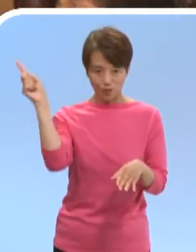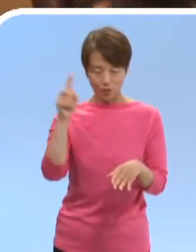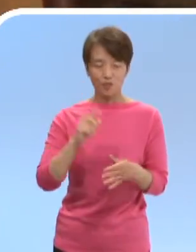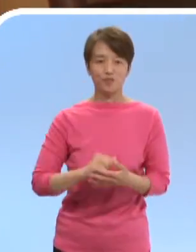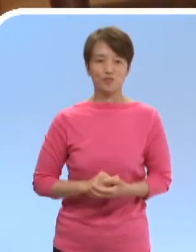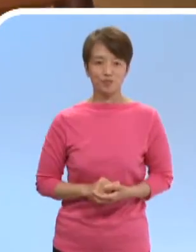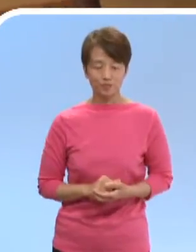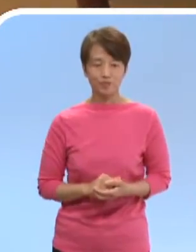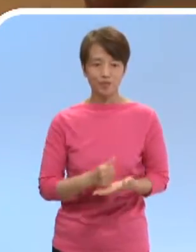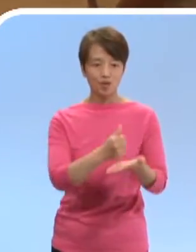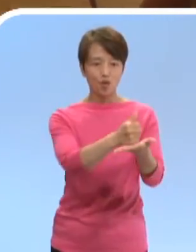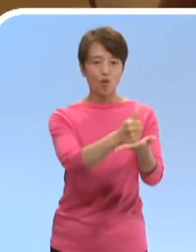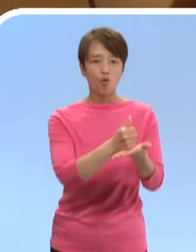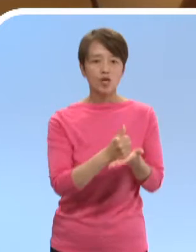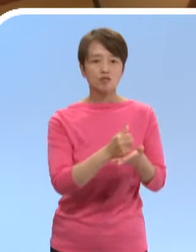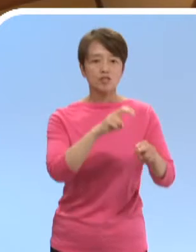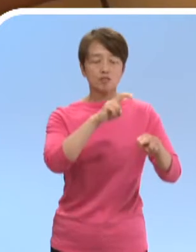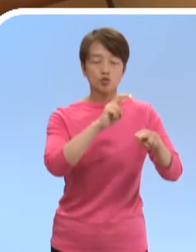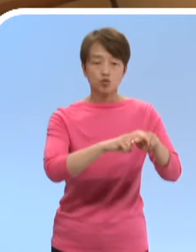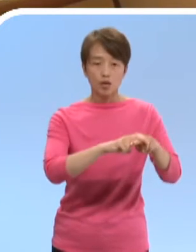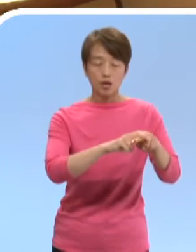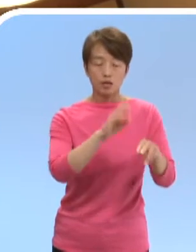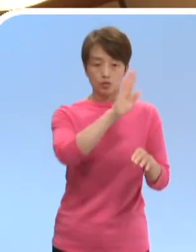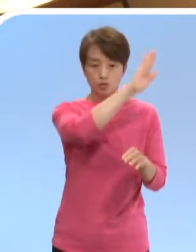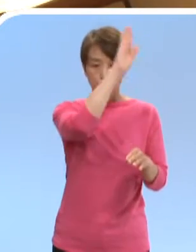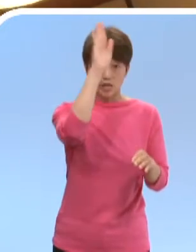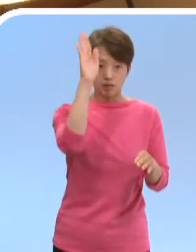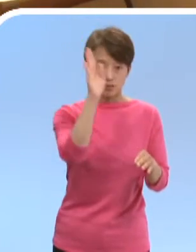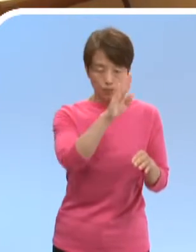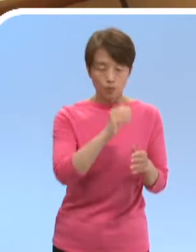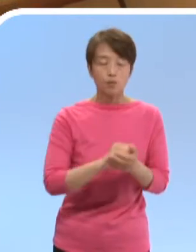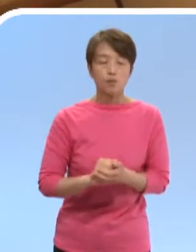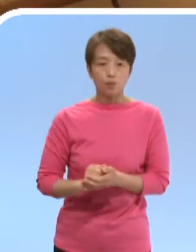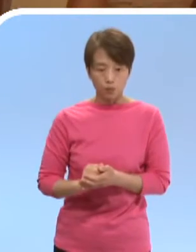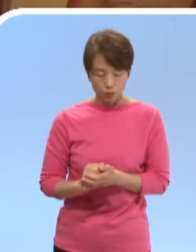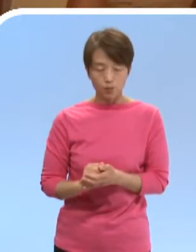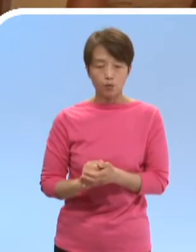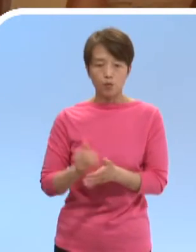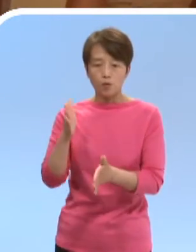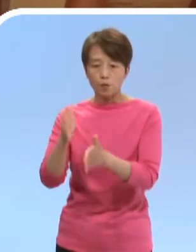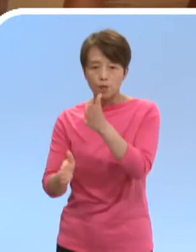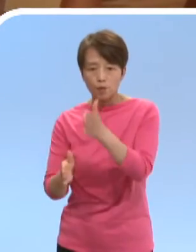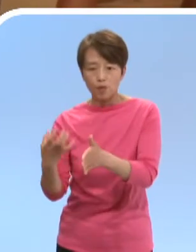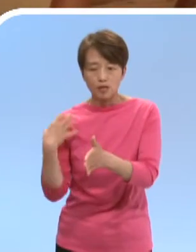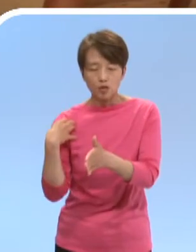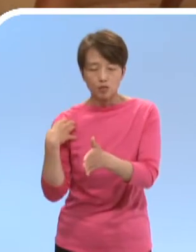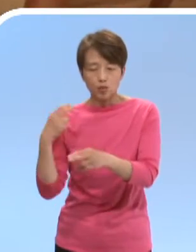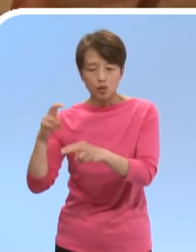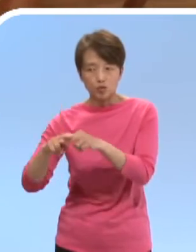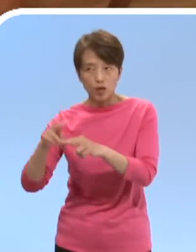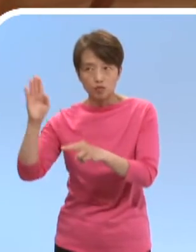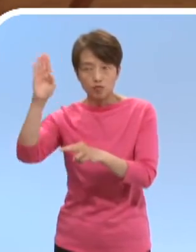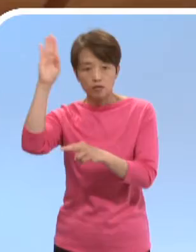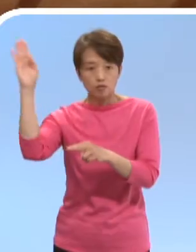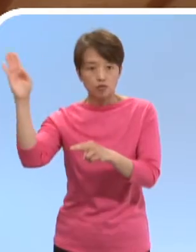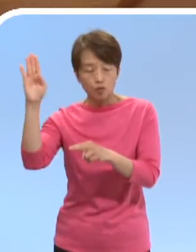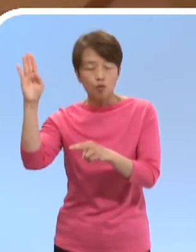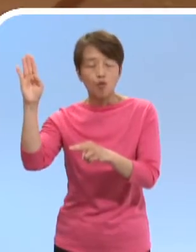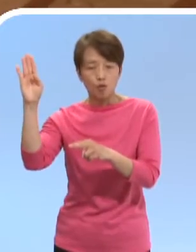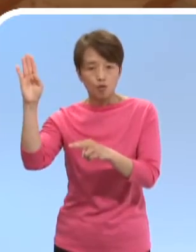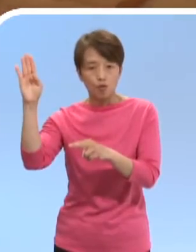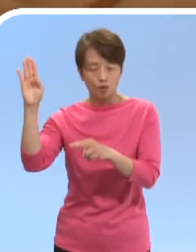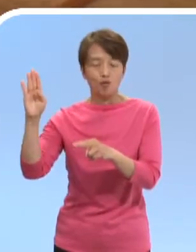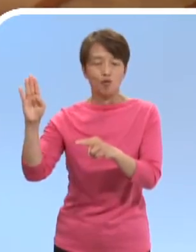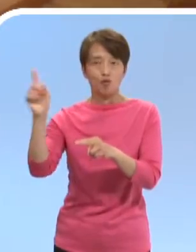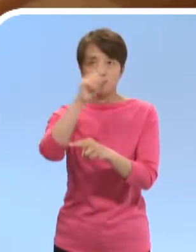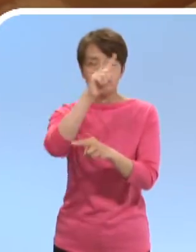。 お客様の座られる場所の天井、はい、それからあのホストが座る天井、お茶を立てたりとかおもてな